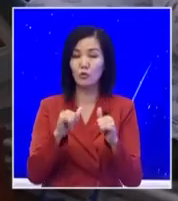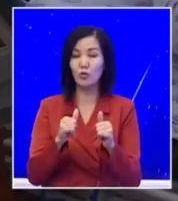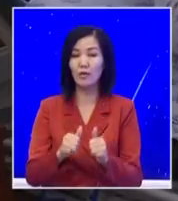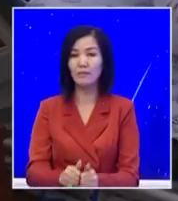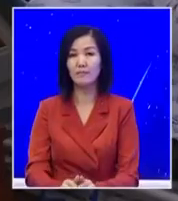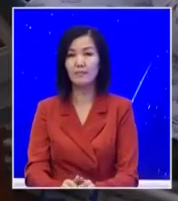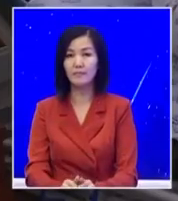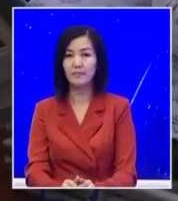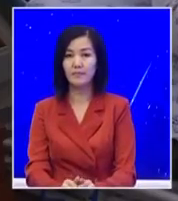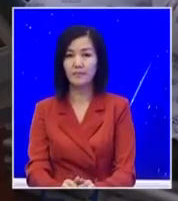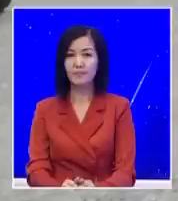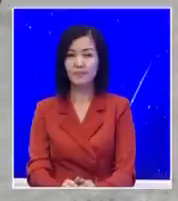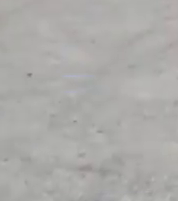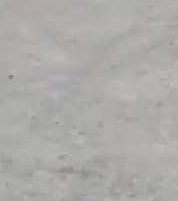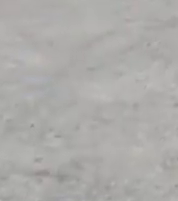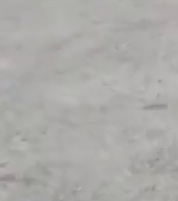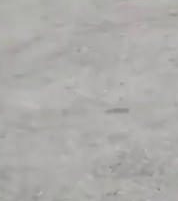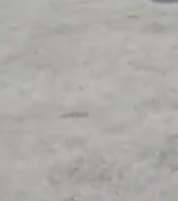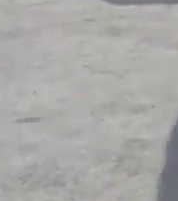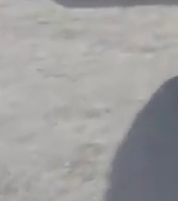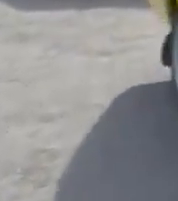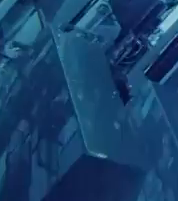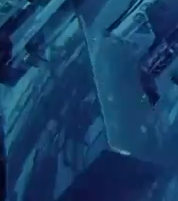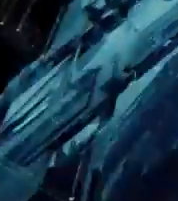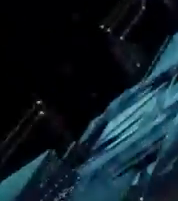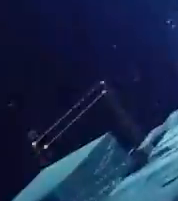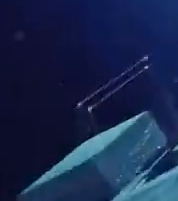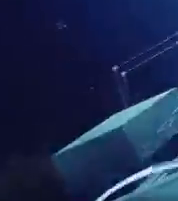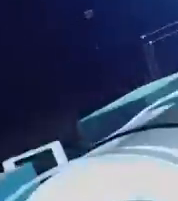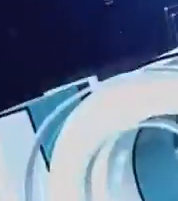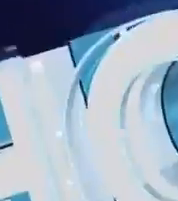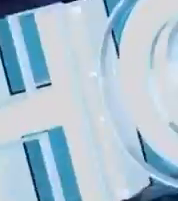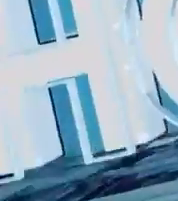Наталья Хоменко, Кабит Кабдрахман, телекомпания ЖТСУ, Талдыкурган.